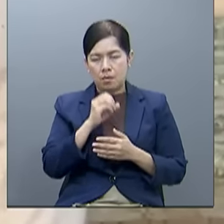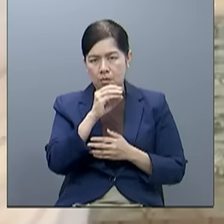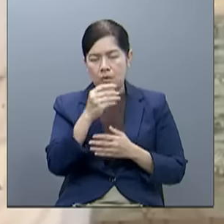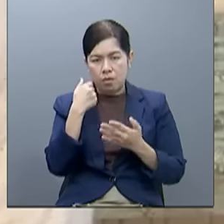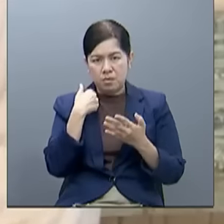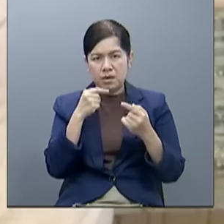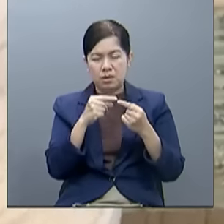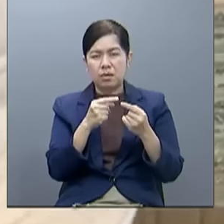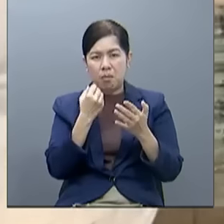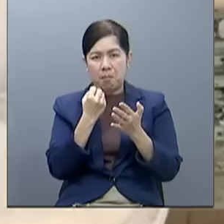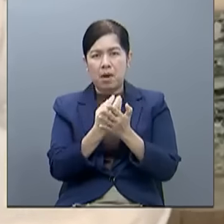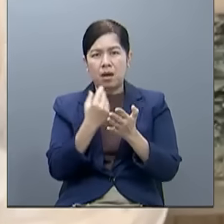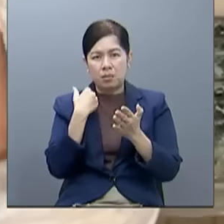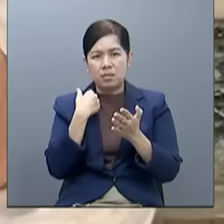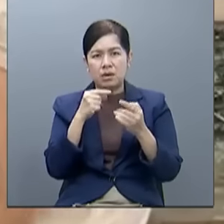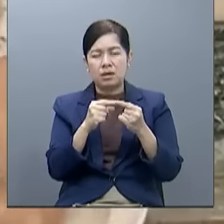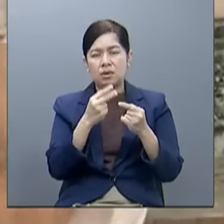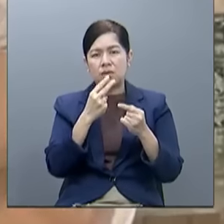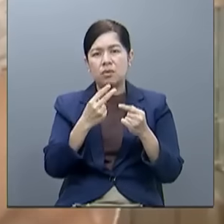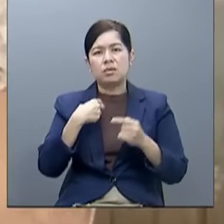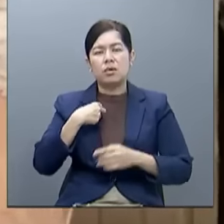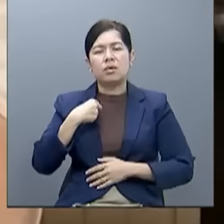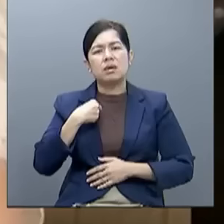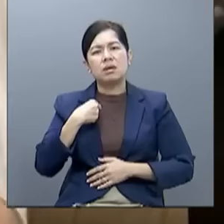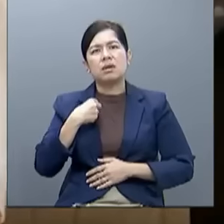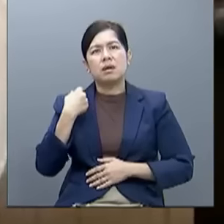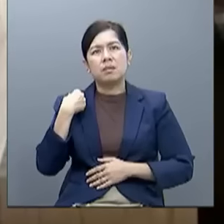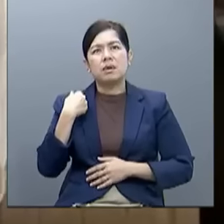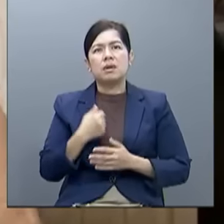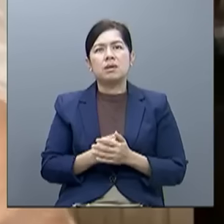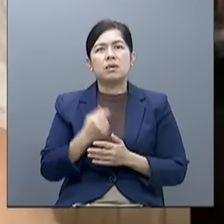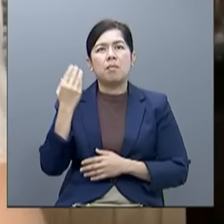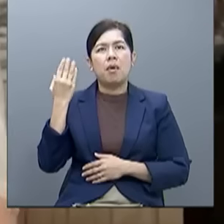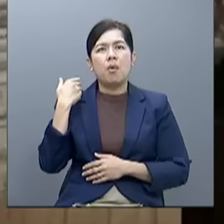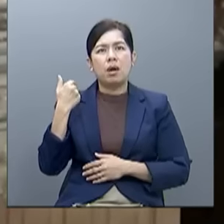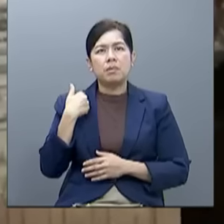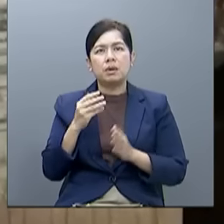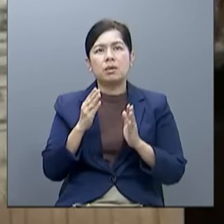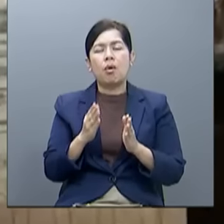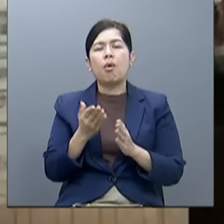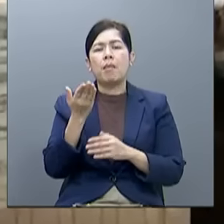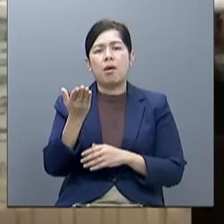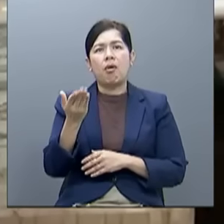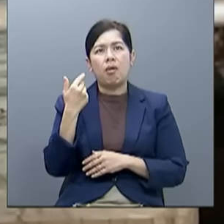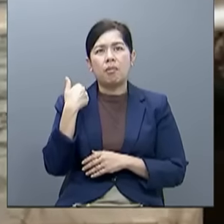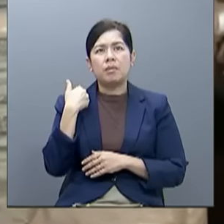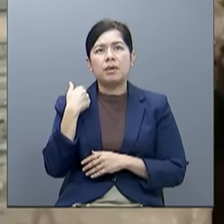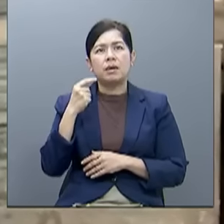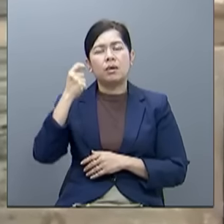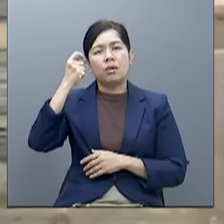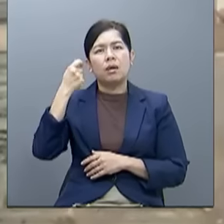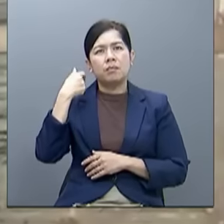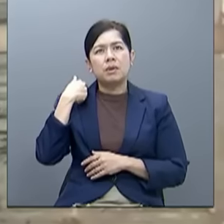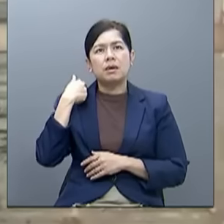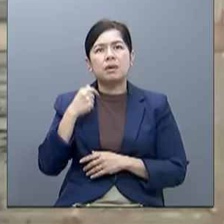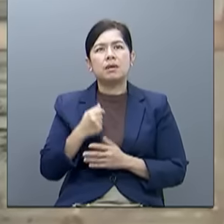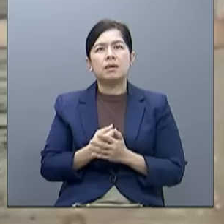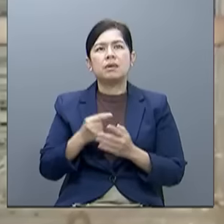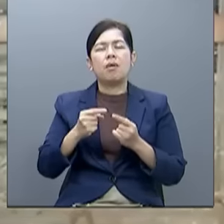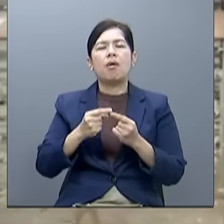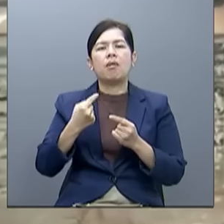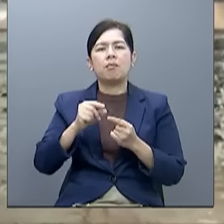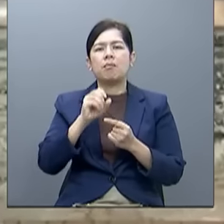มีแต่คนมาขอเมื่อวานนี้มาขอล่มกะละมังนึงไอ้ล่มถังนึงเอาคิดว่าจะหยิบไปคนละ2 3อันเอาไปหมดเลยเอาไ